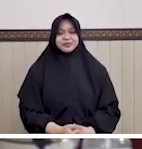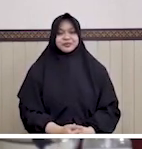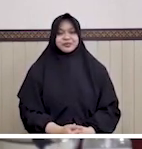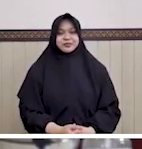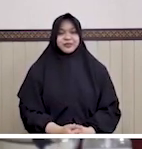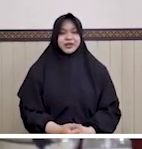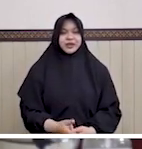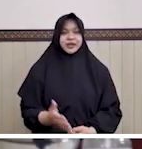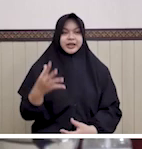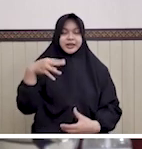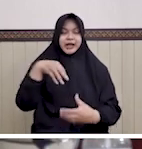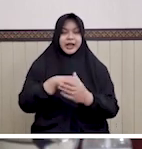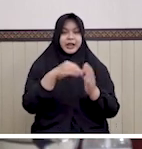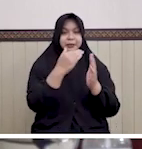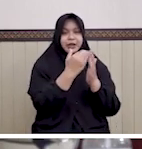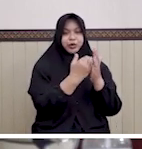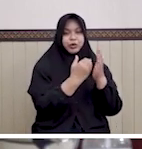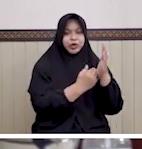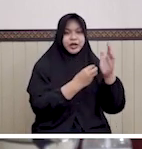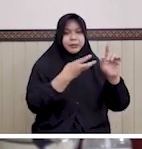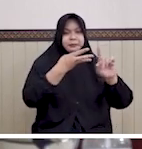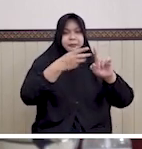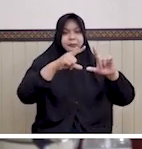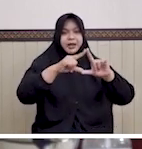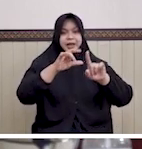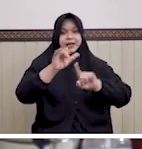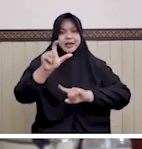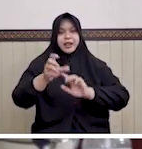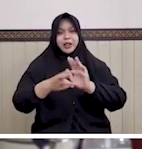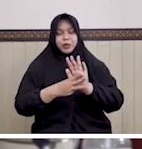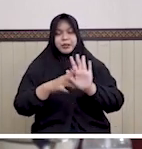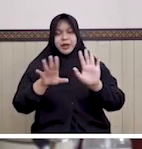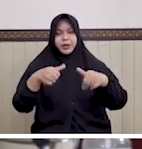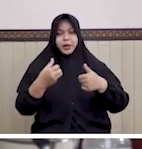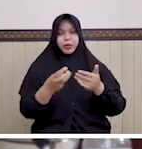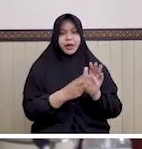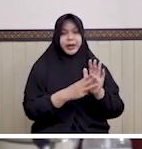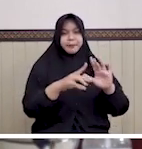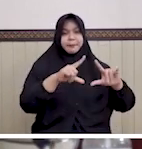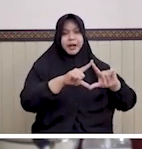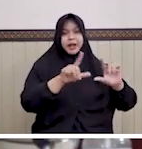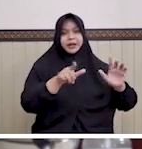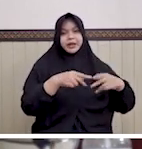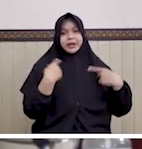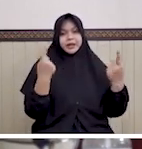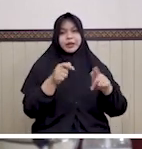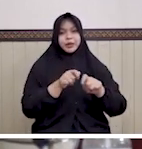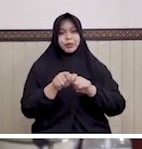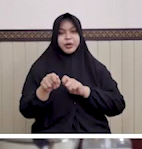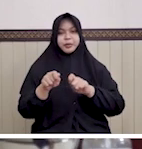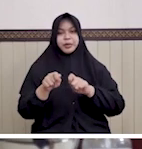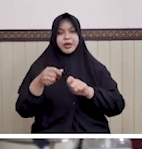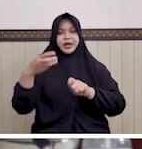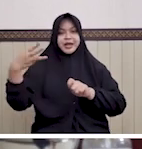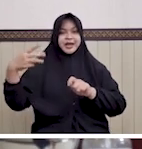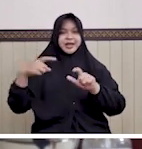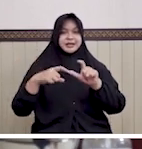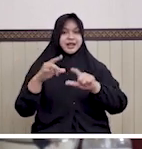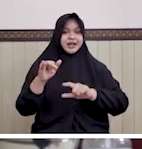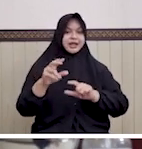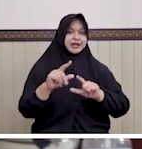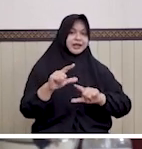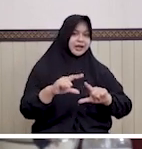eh aturan Badilum aturan di Mahkamah Agung ataupun kita buat itu dari eh salira tadi itu